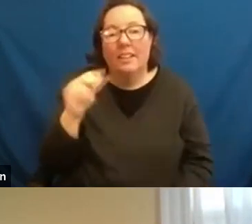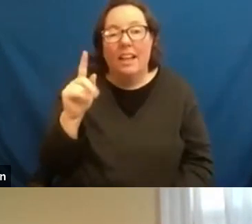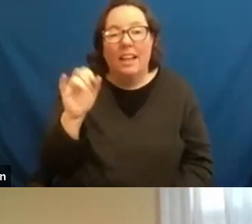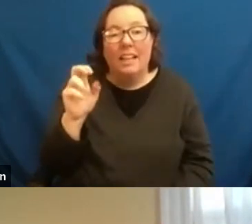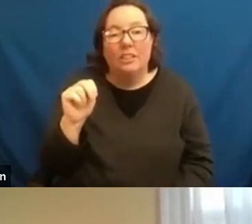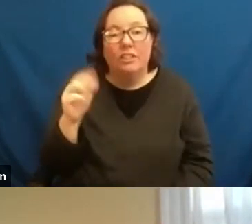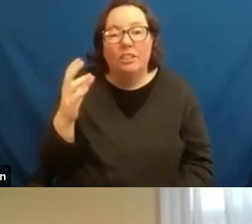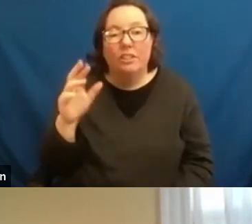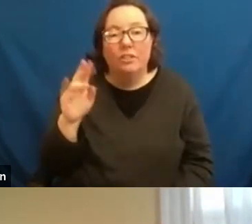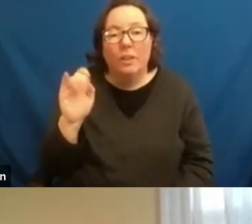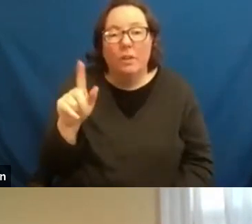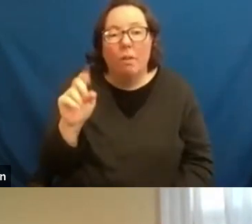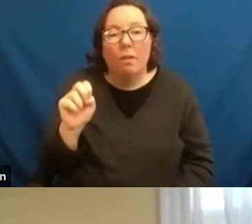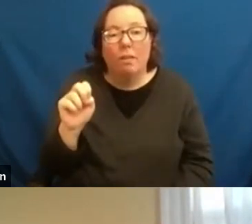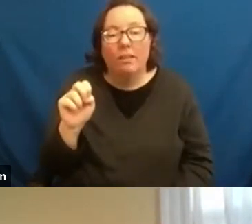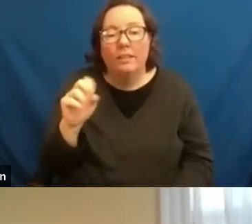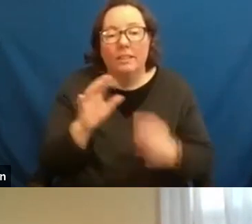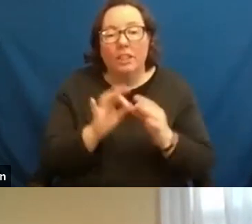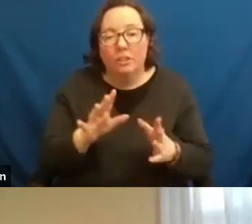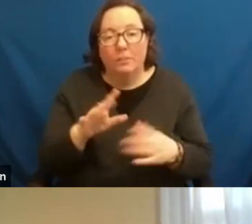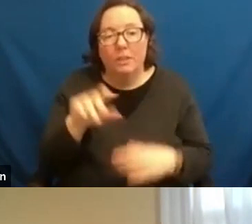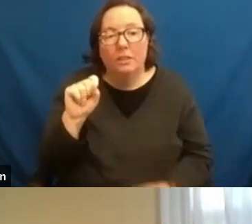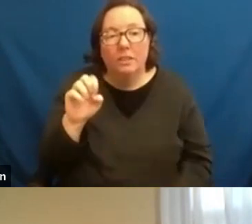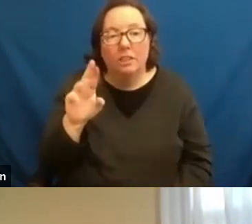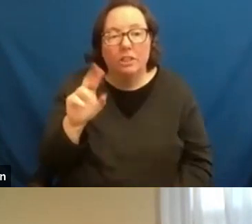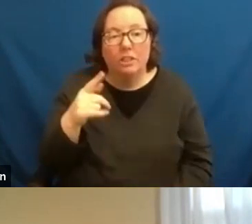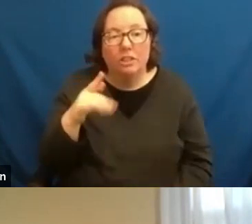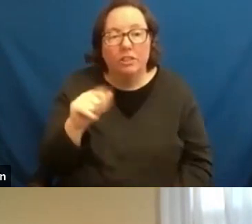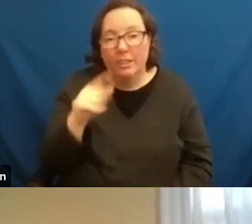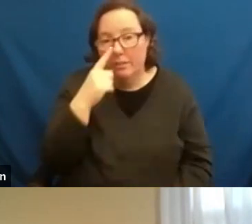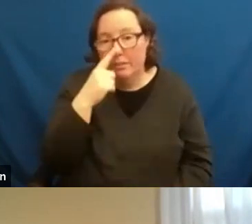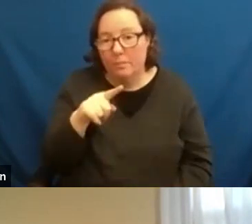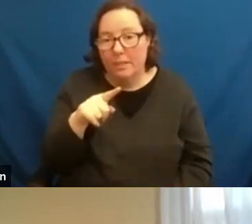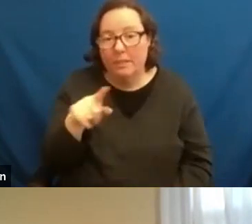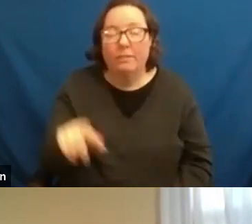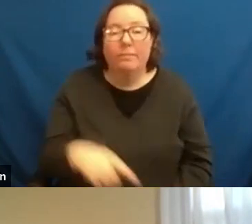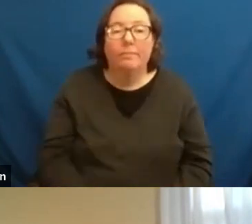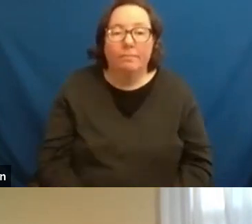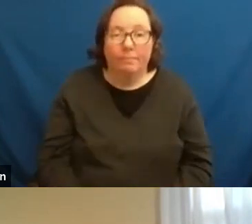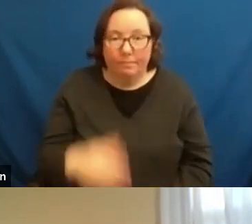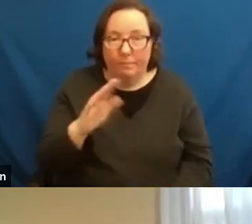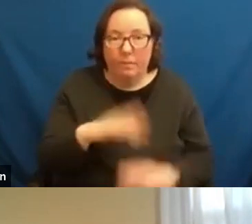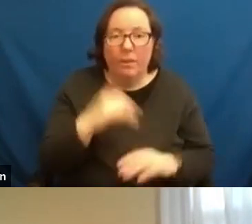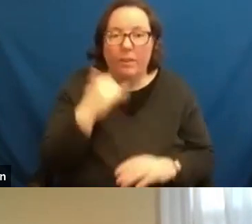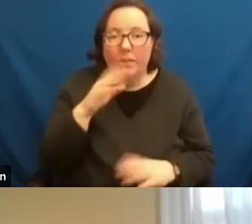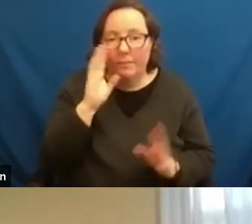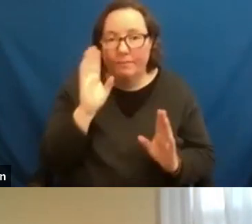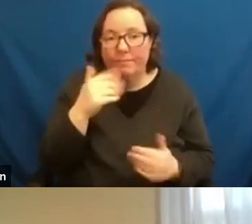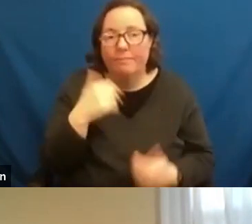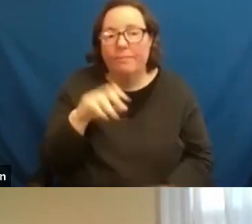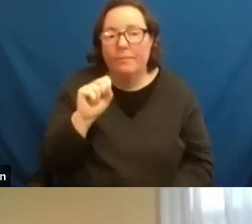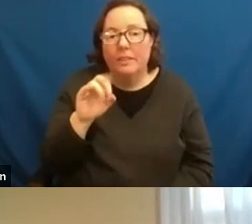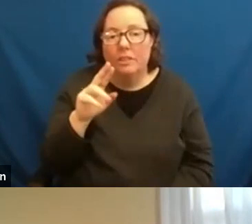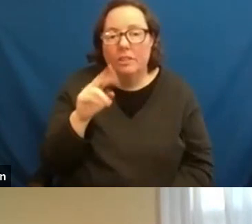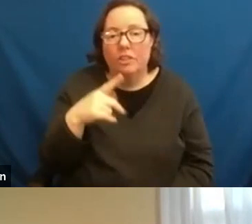is Sergio Saint Hilaire. Hi, everyone. Good evening. Good evening. My name is Sergio Saint-Hilaire, Haitian Creole